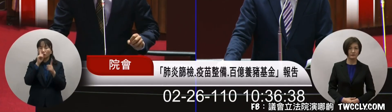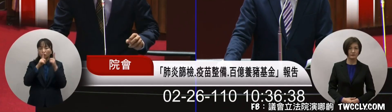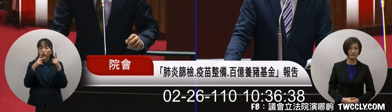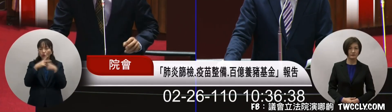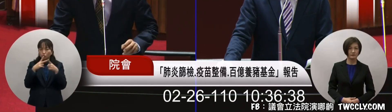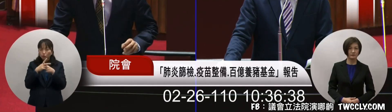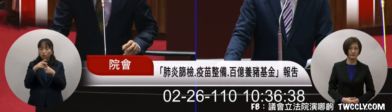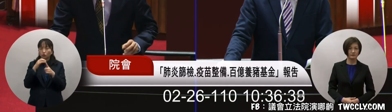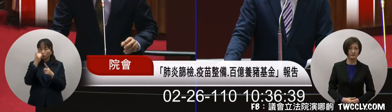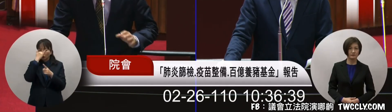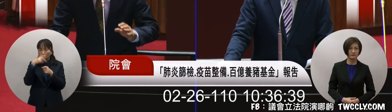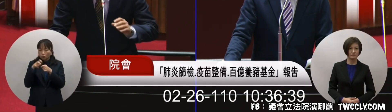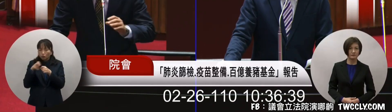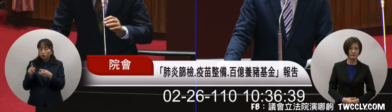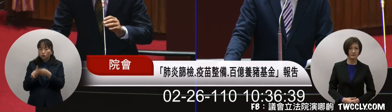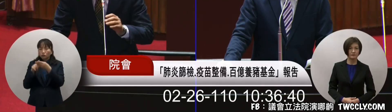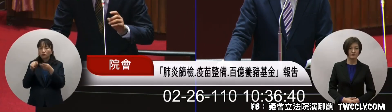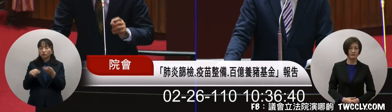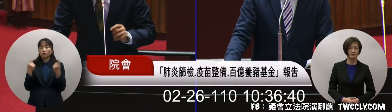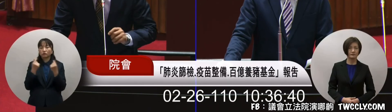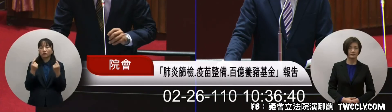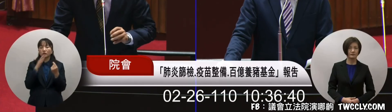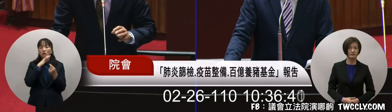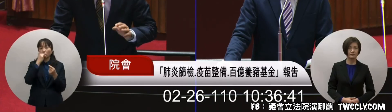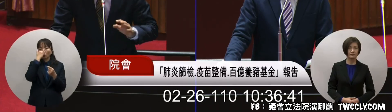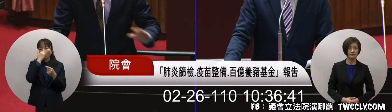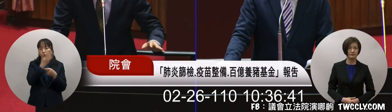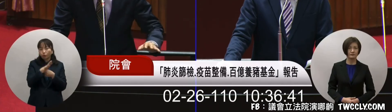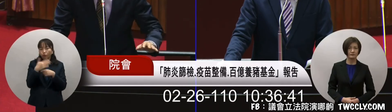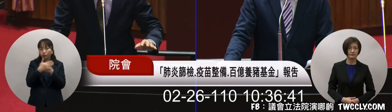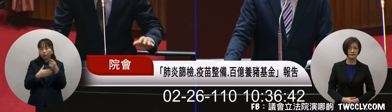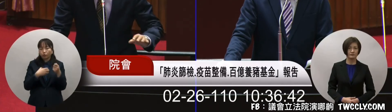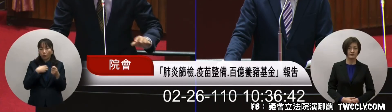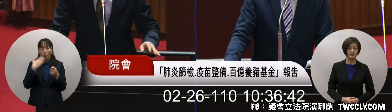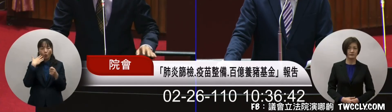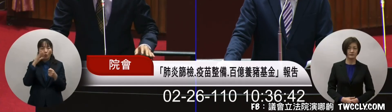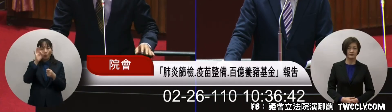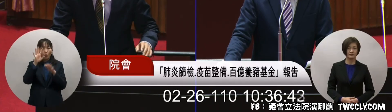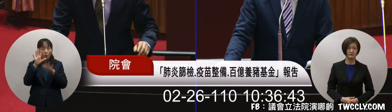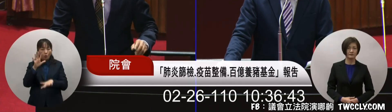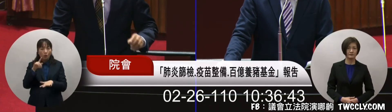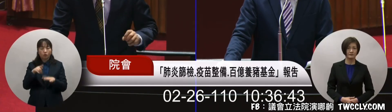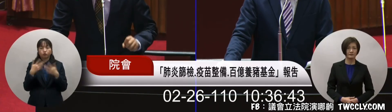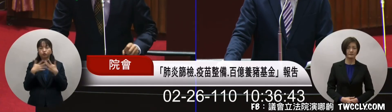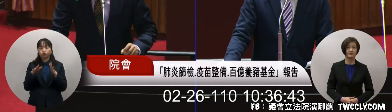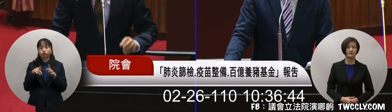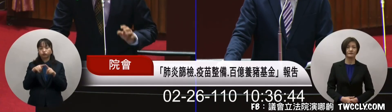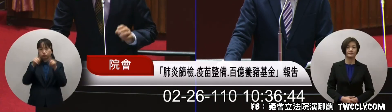规模的农民为主，像我们的猪只死亡保险500头以下都不用出保。